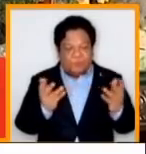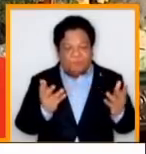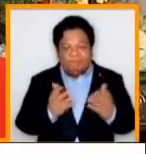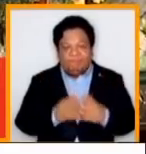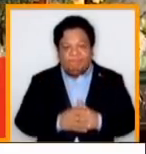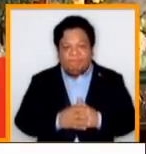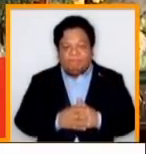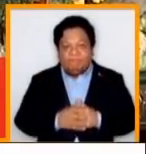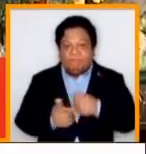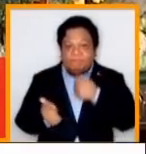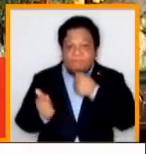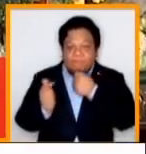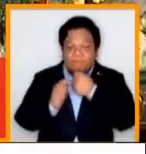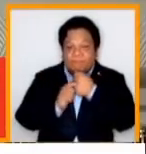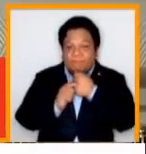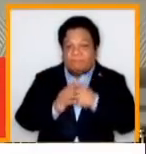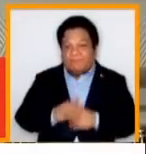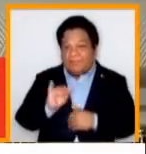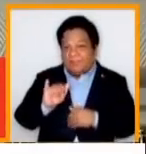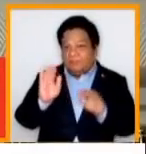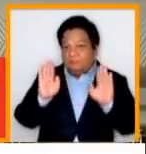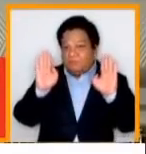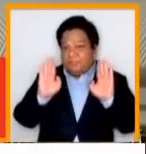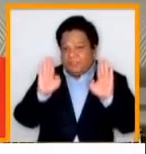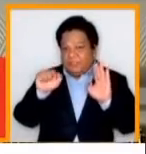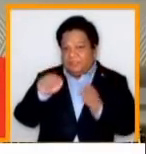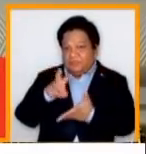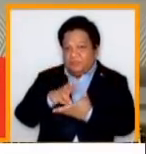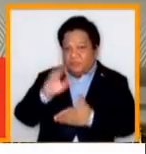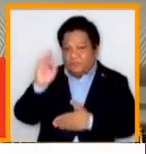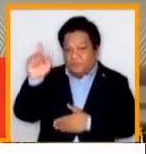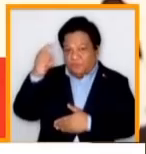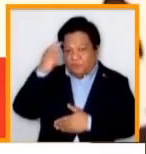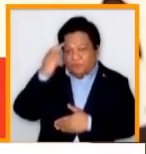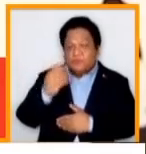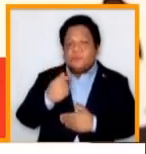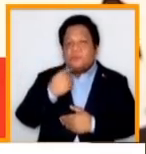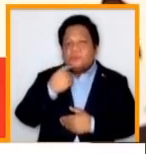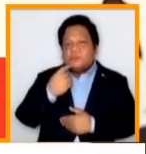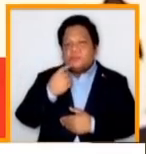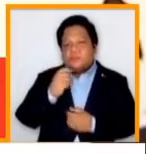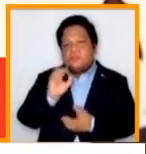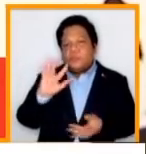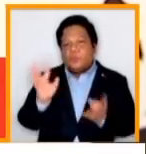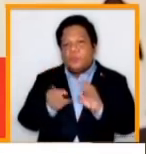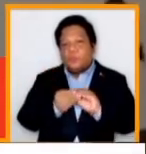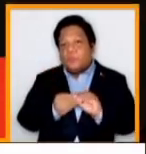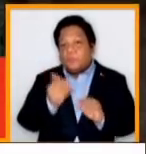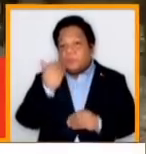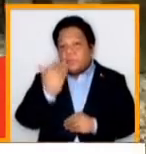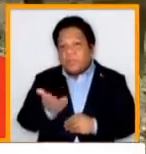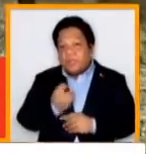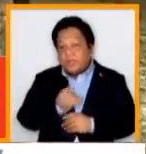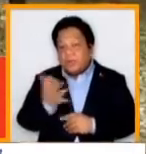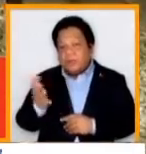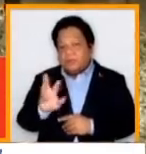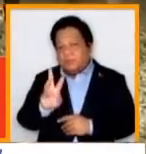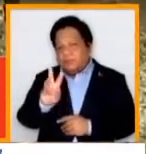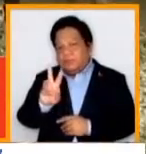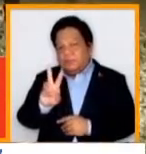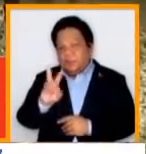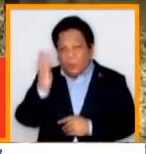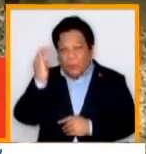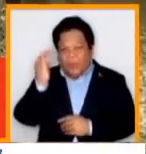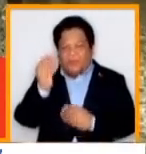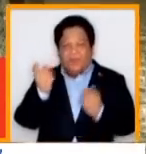Governor Melchor Diclas, umakyat na sa 6 ang kumpirmadong patay sa mga pagguho ng lupa sa probinsya. Nagbigay naman ng relief